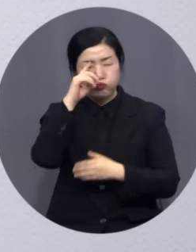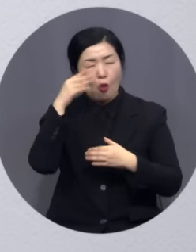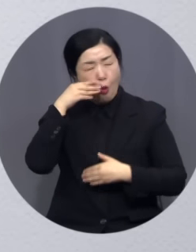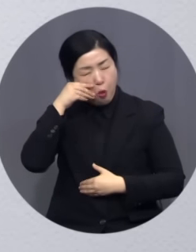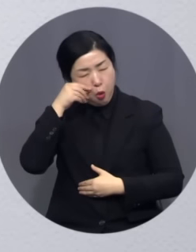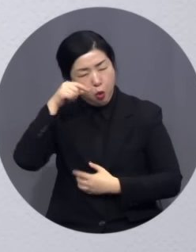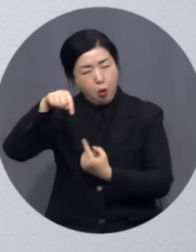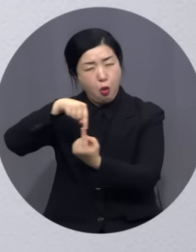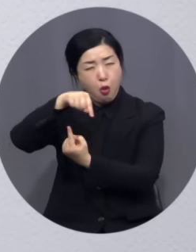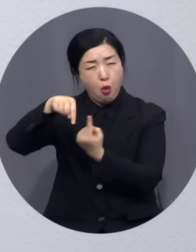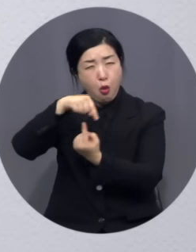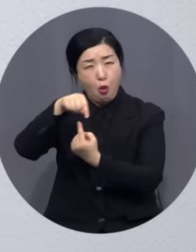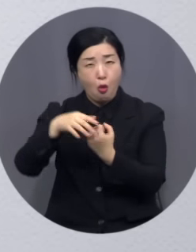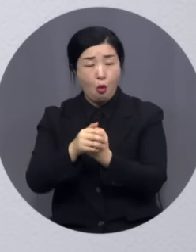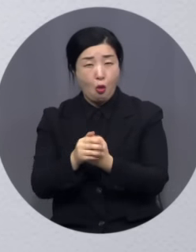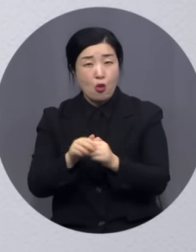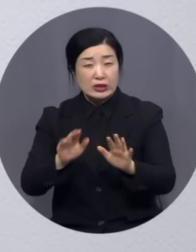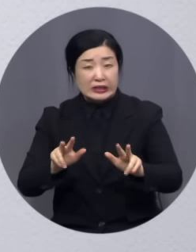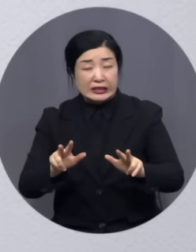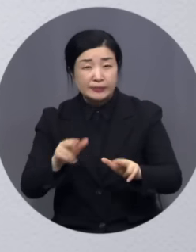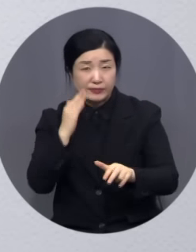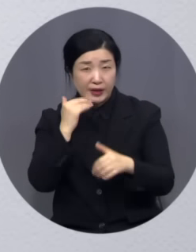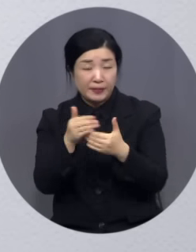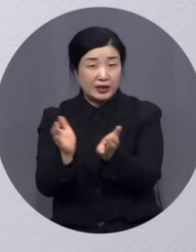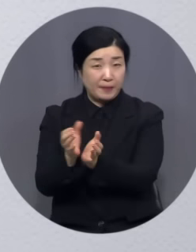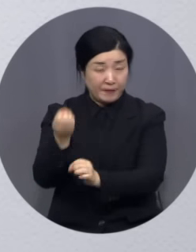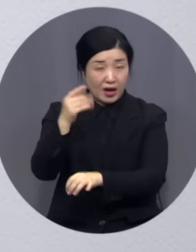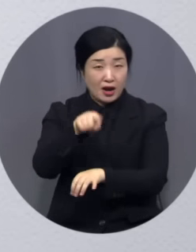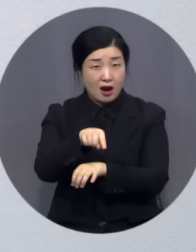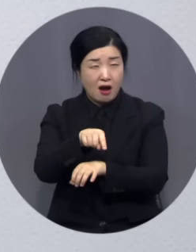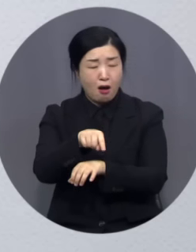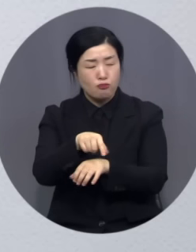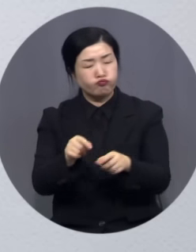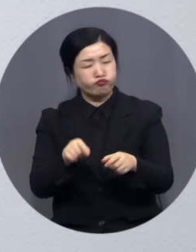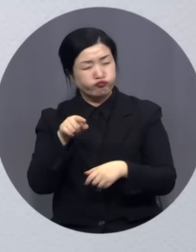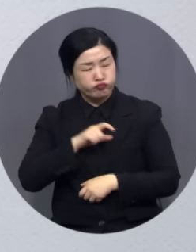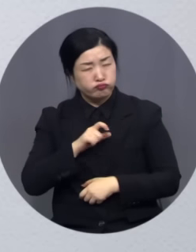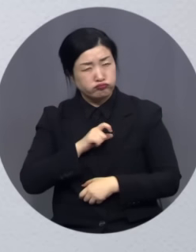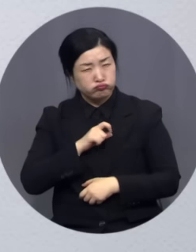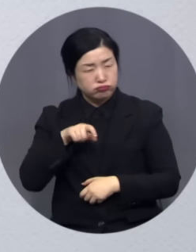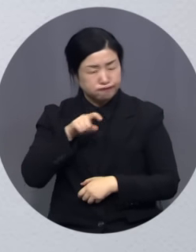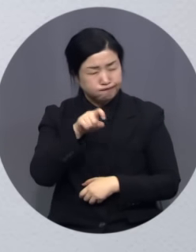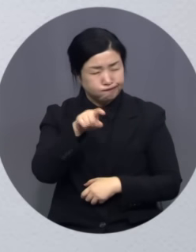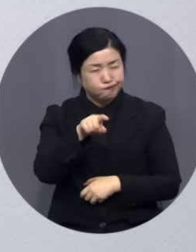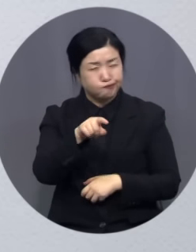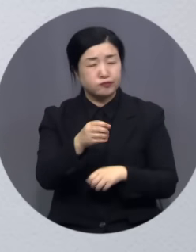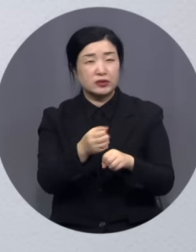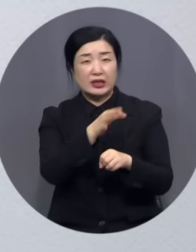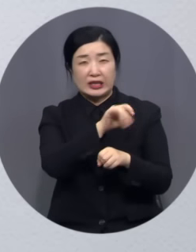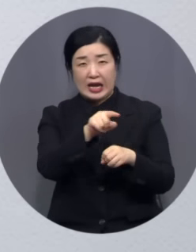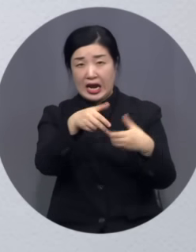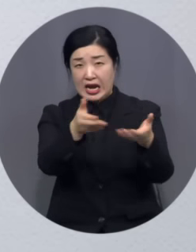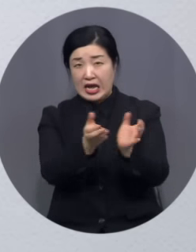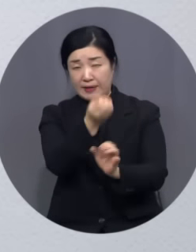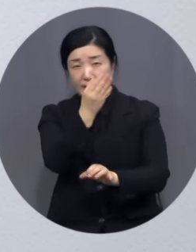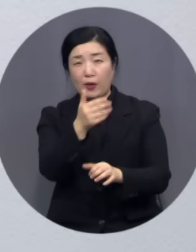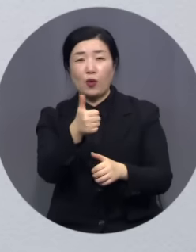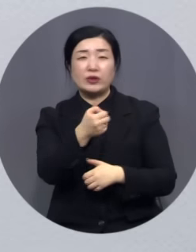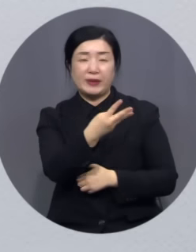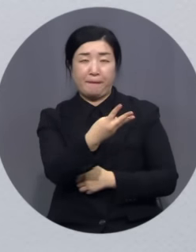여당 후보가 당선돼야 한다가 40% 현 정부를 견제하기 위해 야당 후보가 당선돼야 한다가 53%